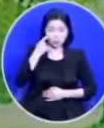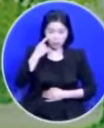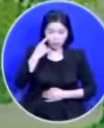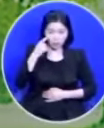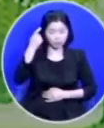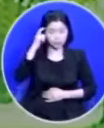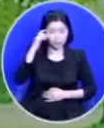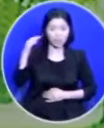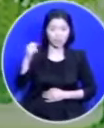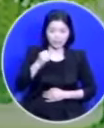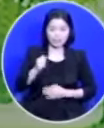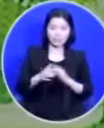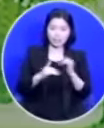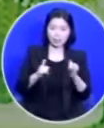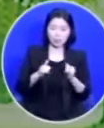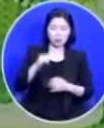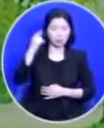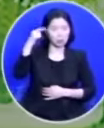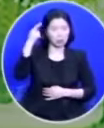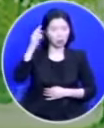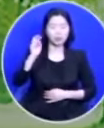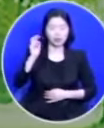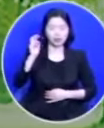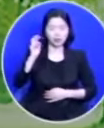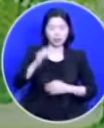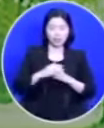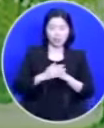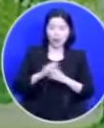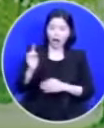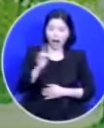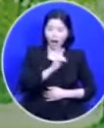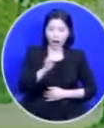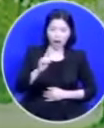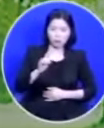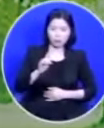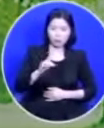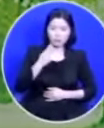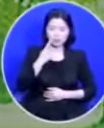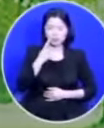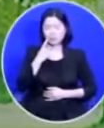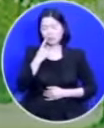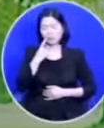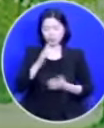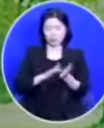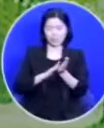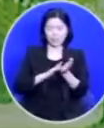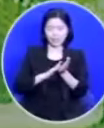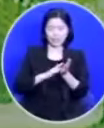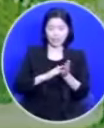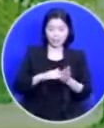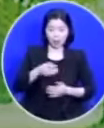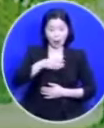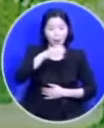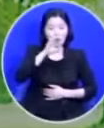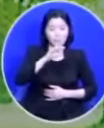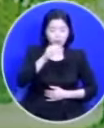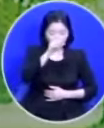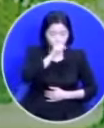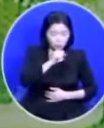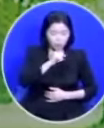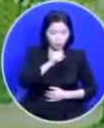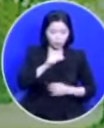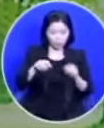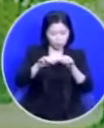정말 정신 없는 사람이죠 예 아무리 도약이 머금지 카고 빛깔도 좋고 또